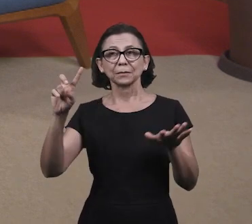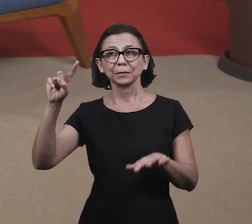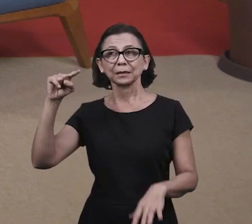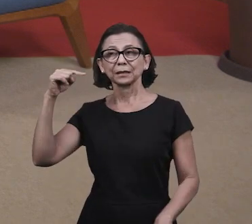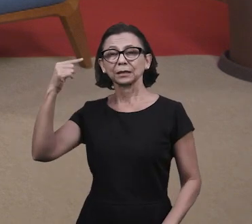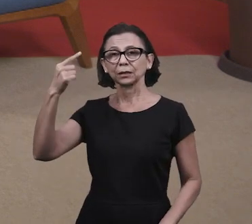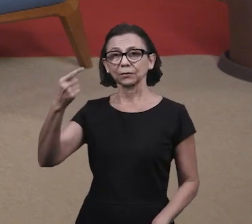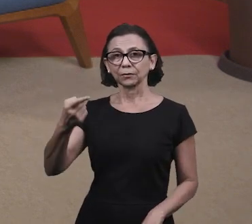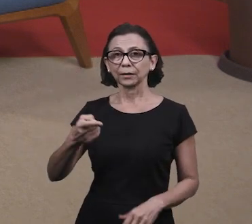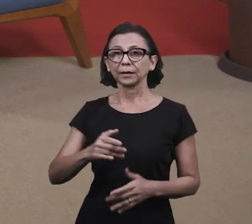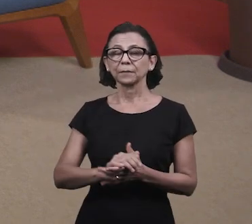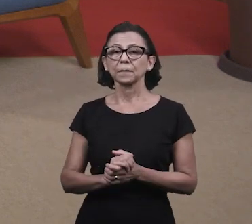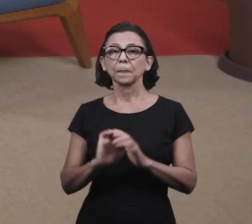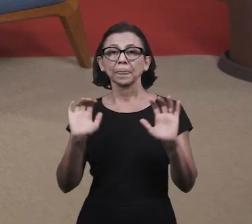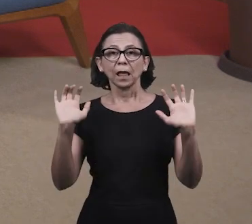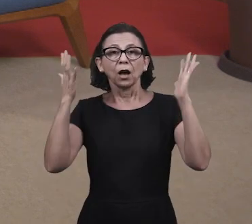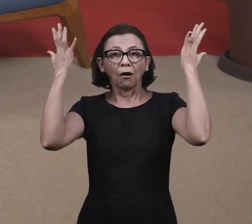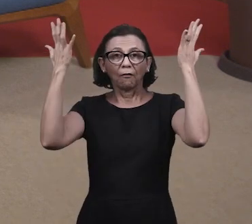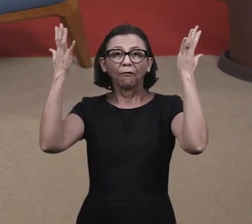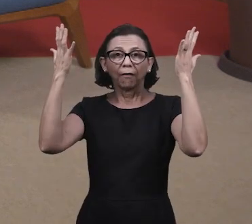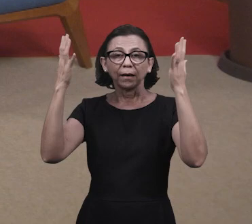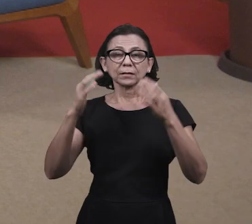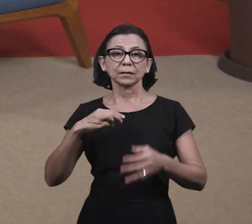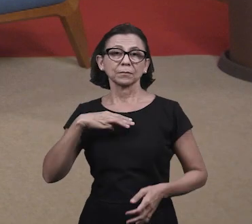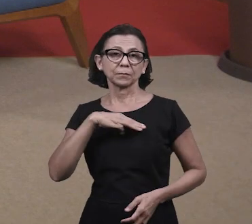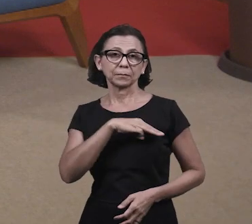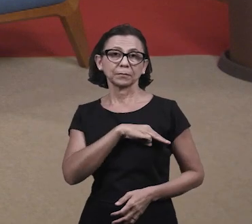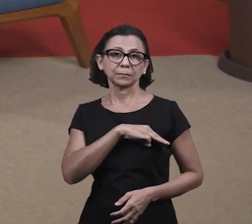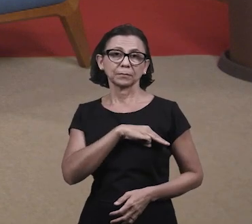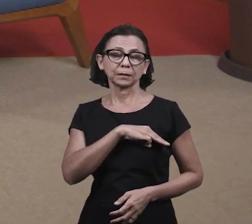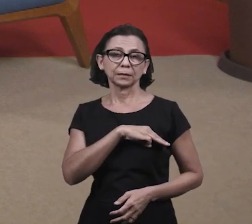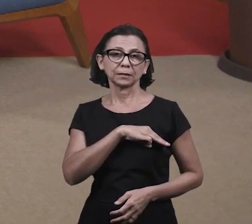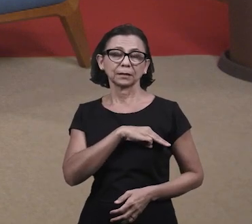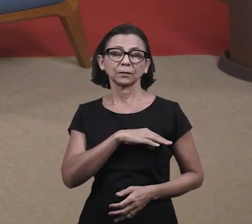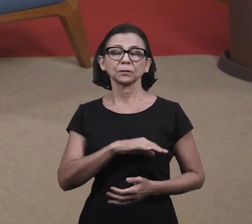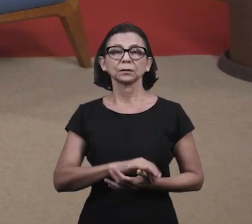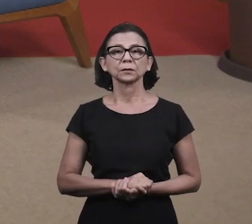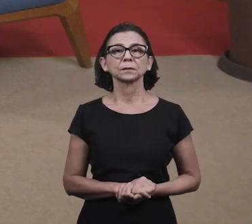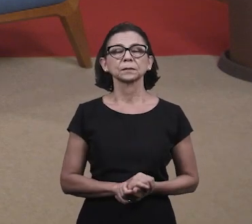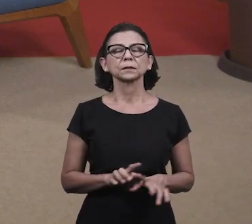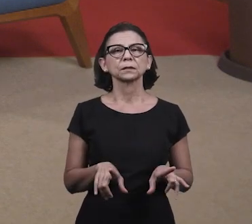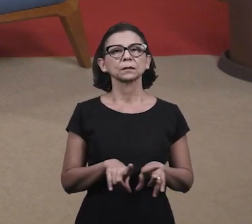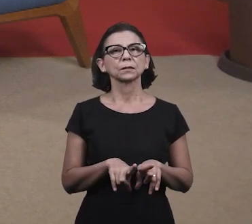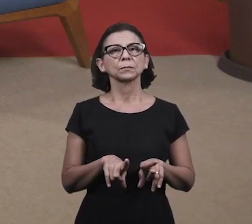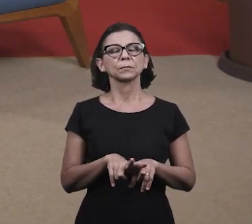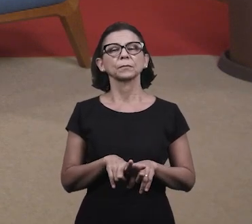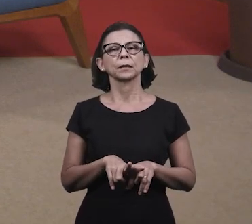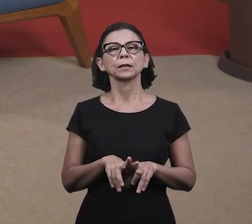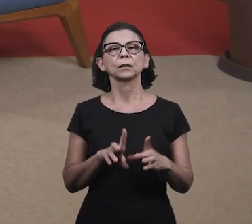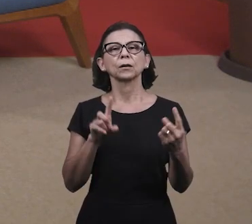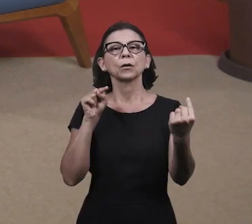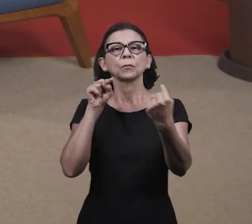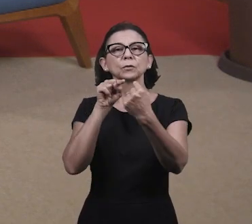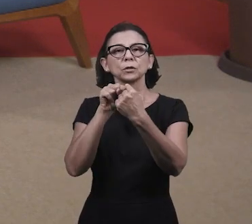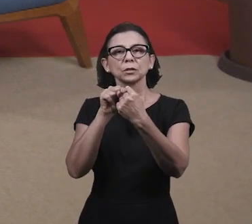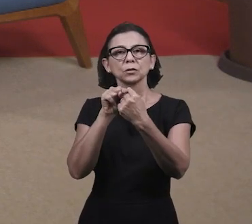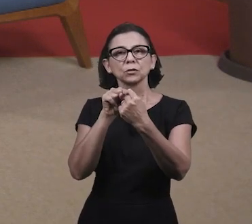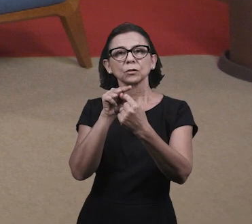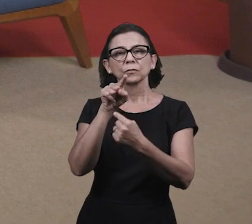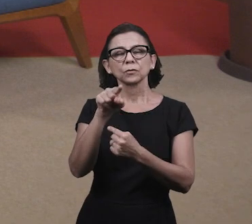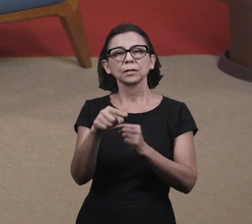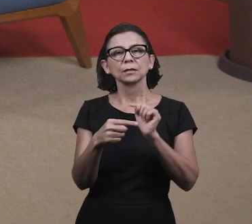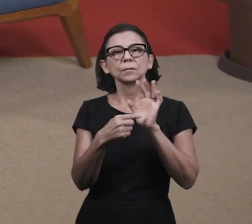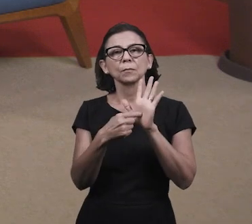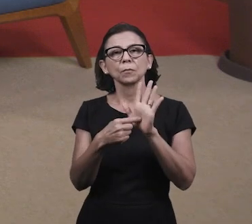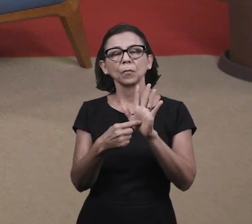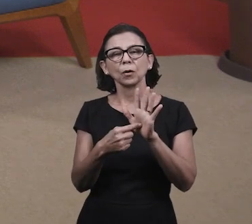la parabole des noces qui est enregistrée en Matthieu 22, 2, 14. Et notre objectif,